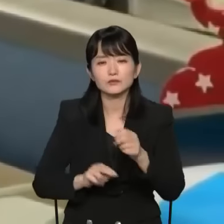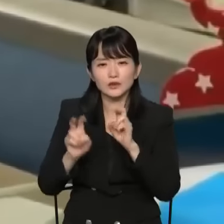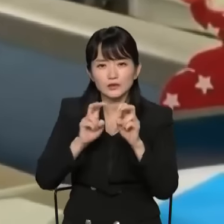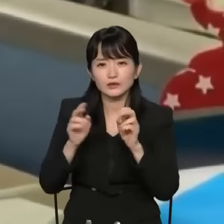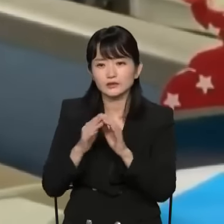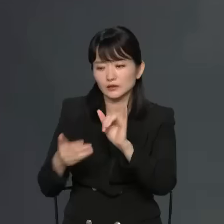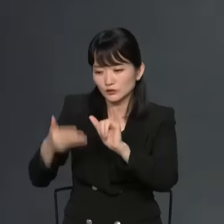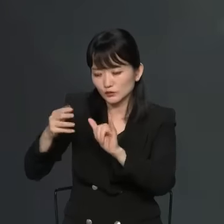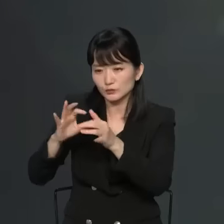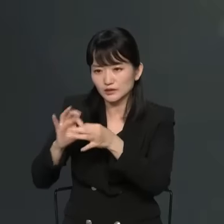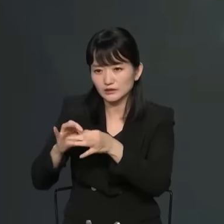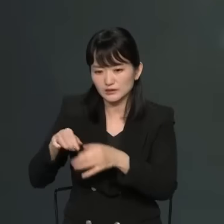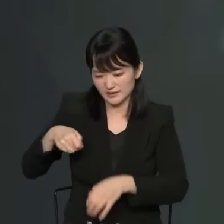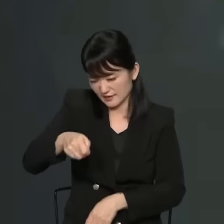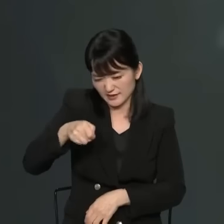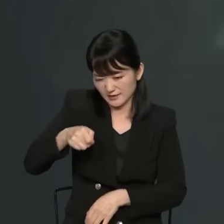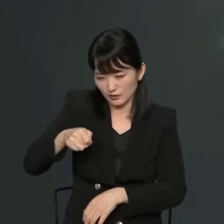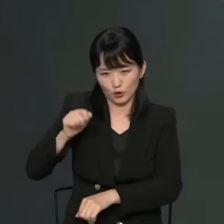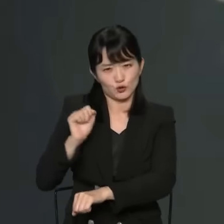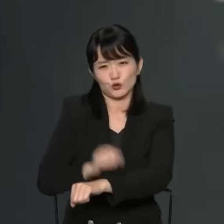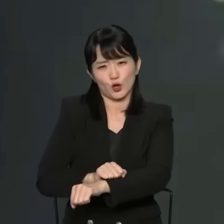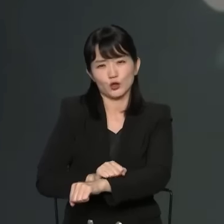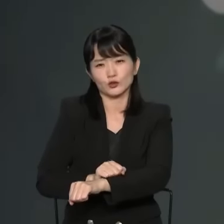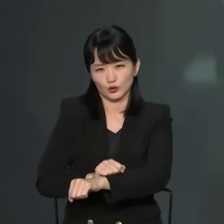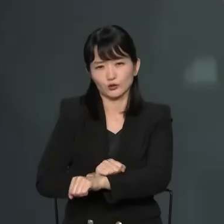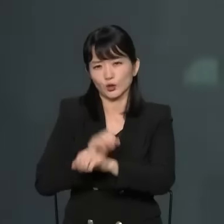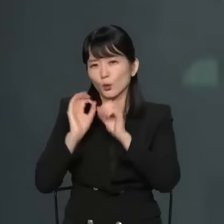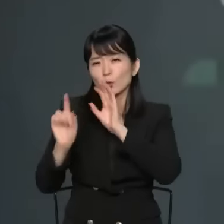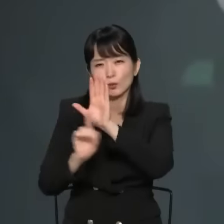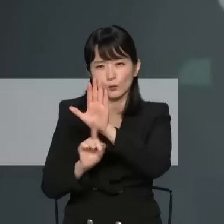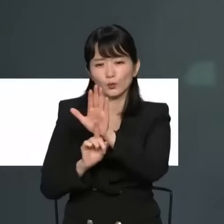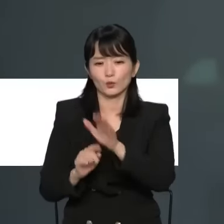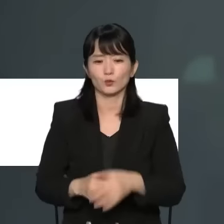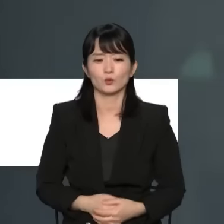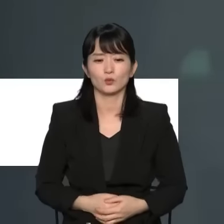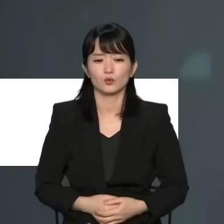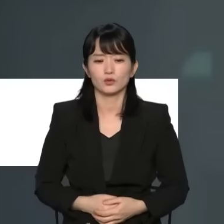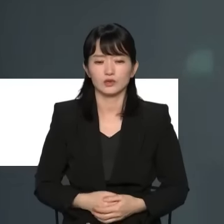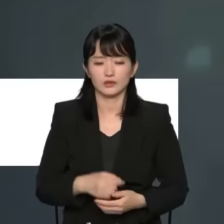통해 찌르기에 특화된 칼이라며 홍보해왔습니다.